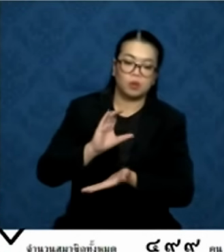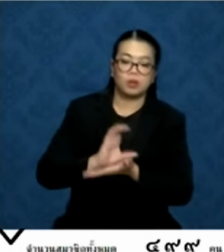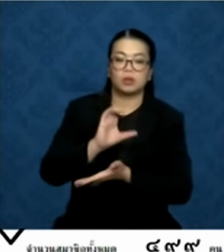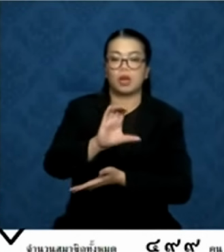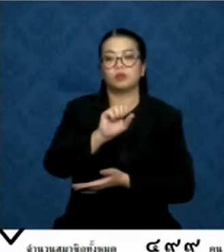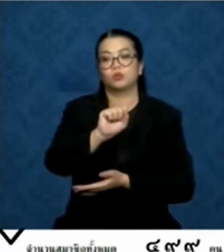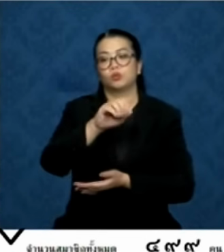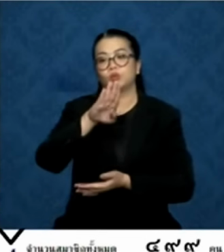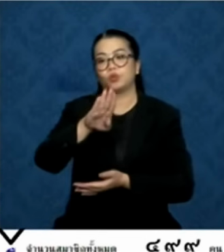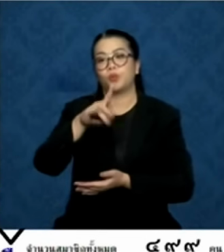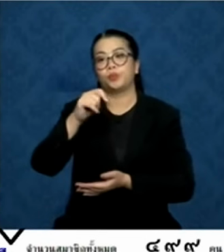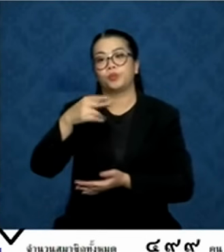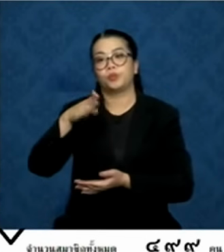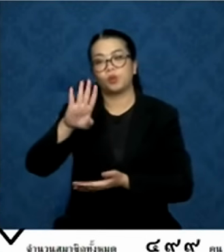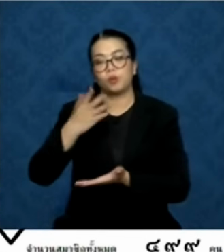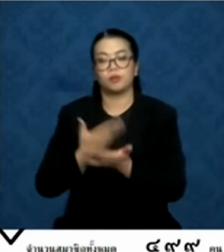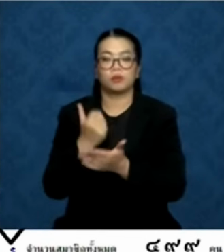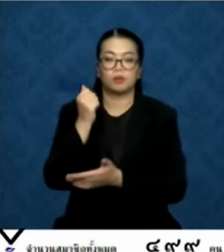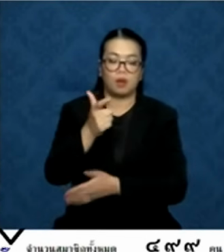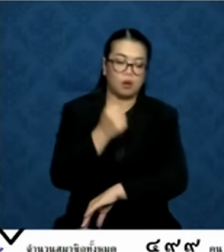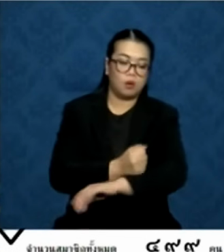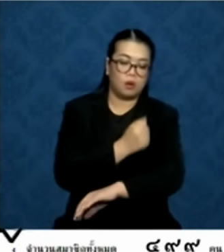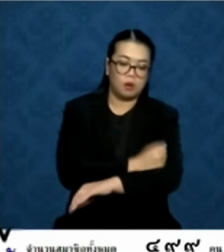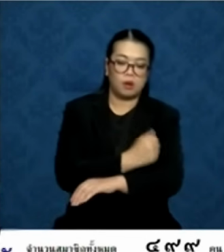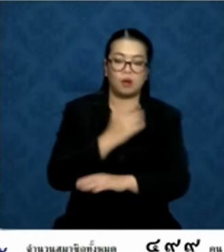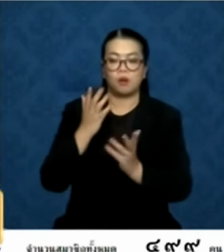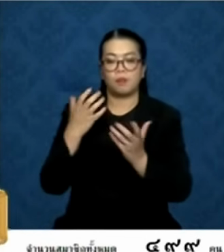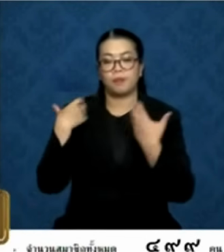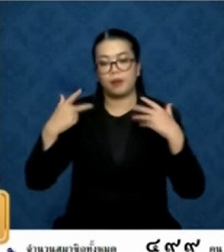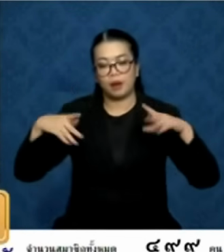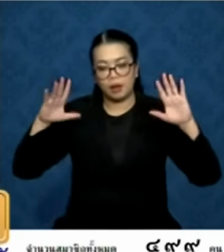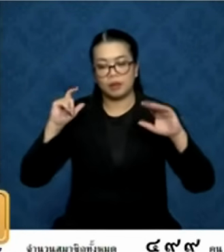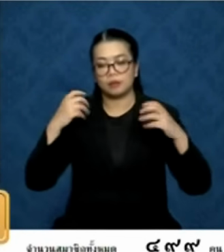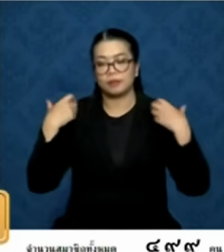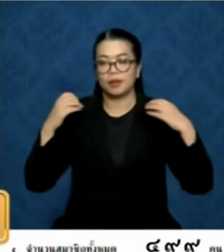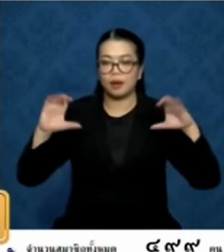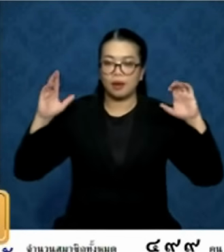ข้าราชการลูกจ้างและพนักงานของรัฐ